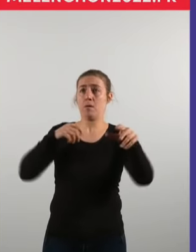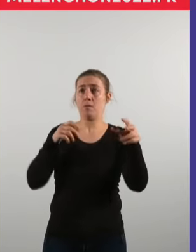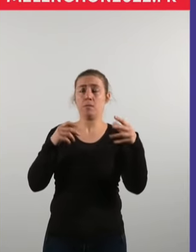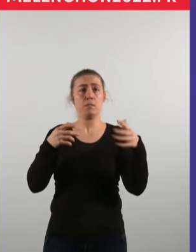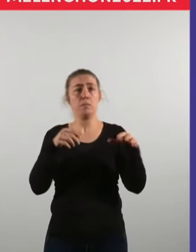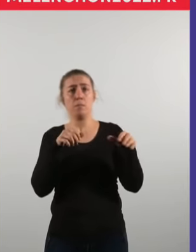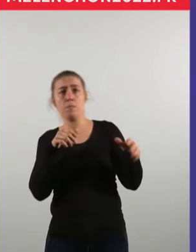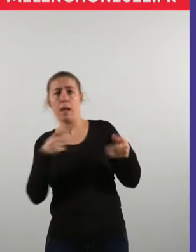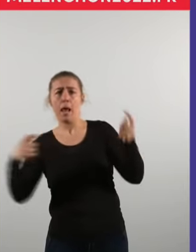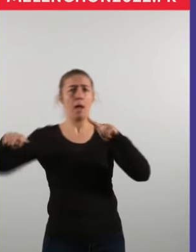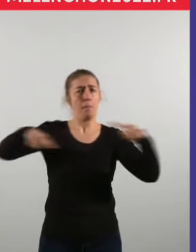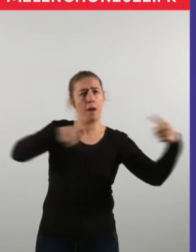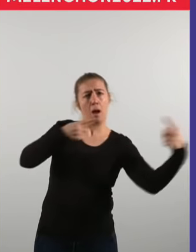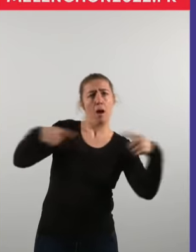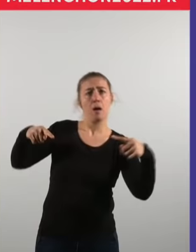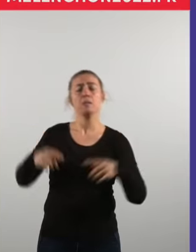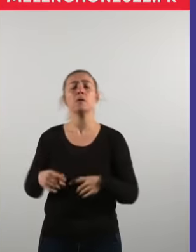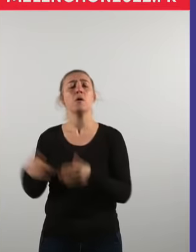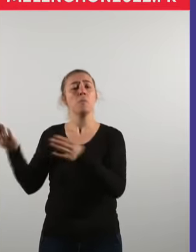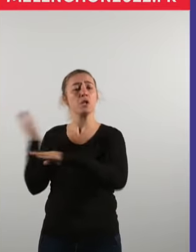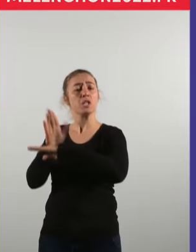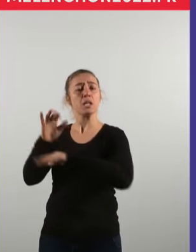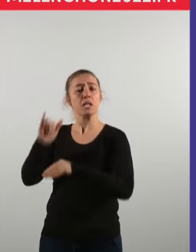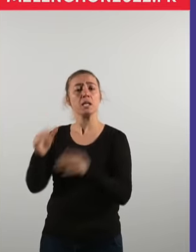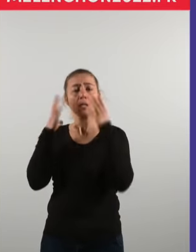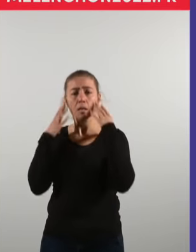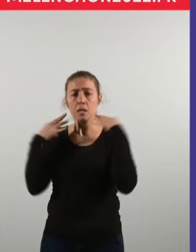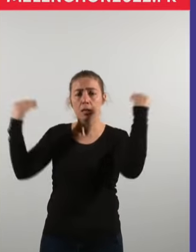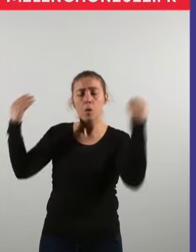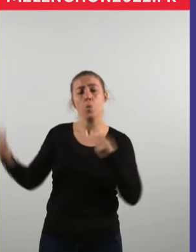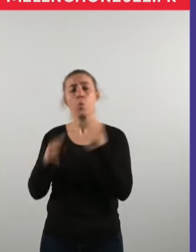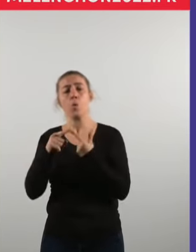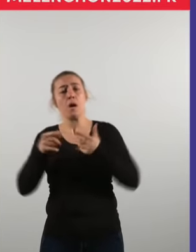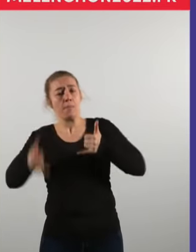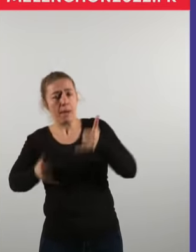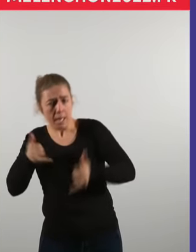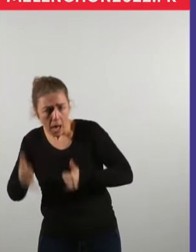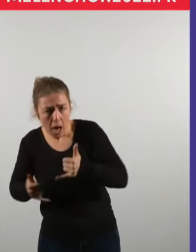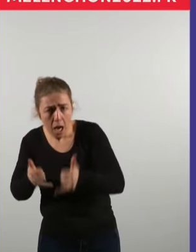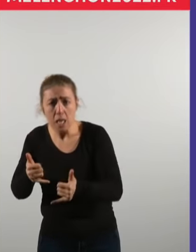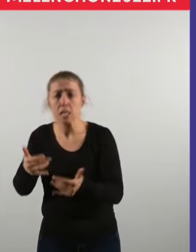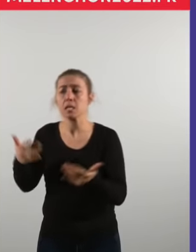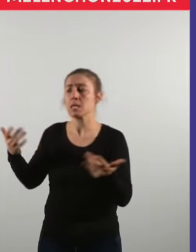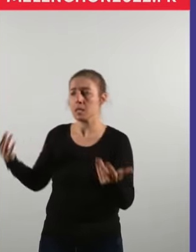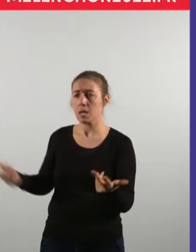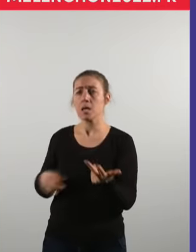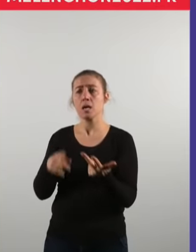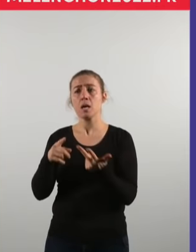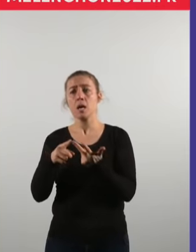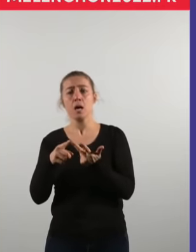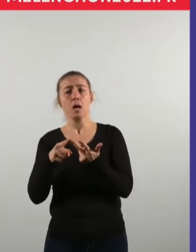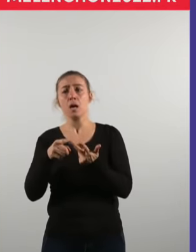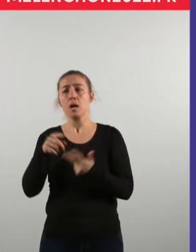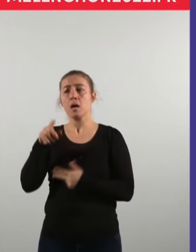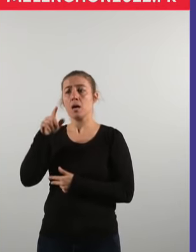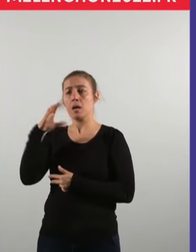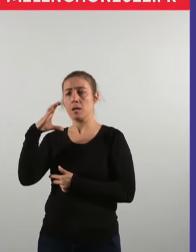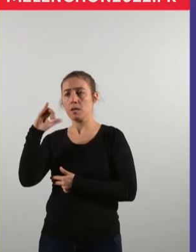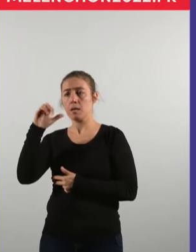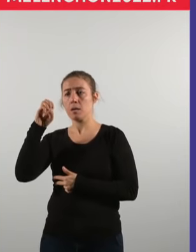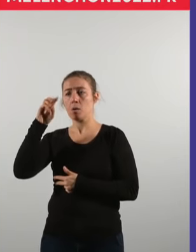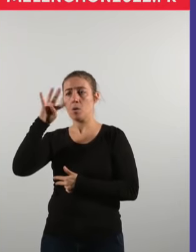Qu'elle soit incarnée par Marine Le Pen ou par Valérie Pécresse, par Éric Ciotti ou par Éric